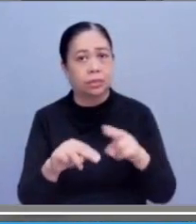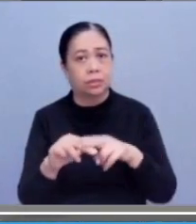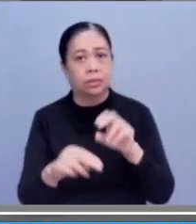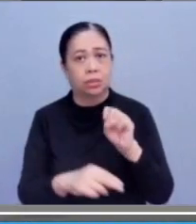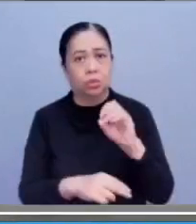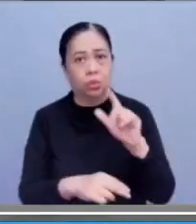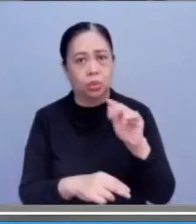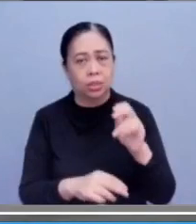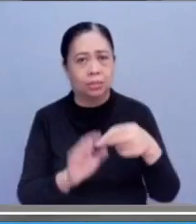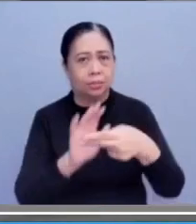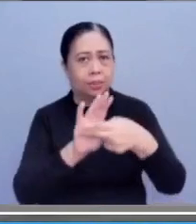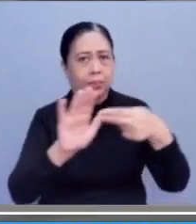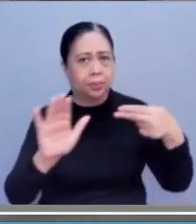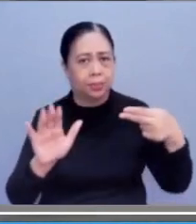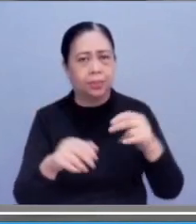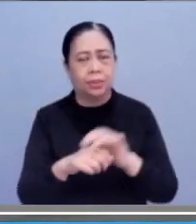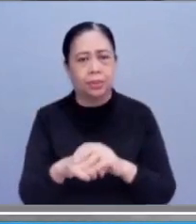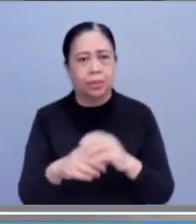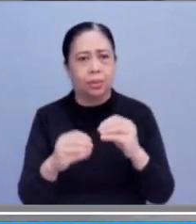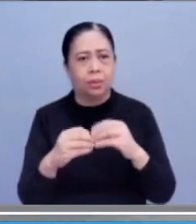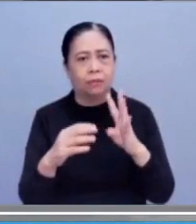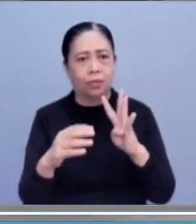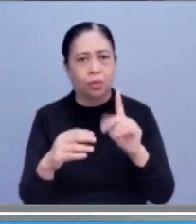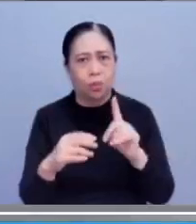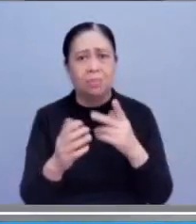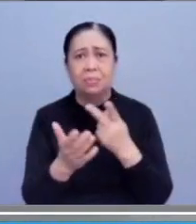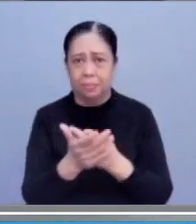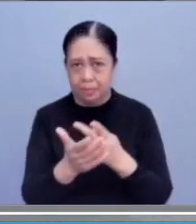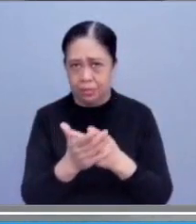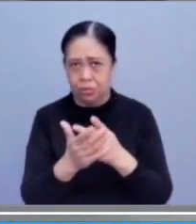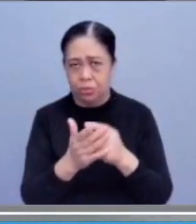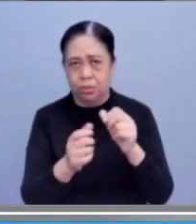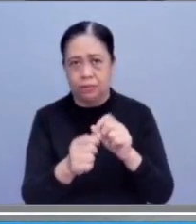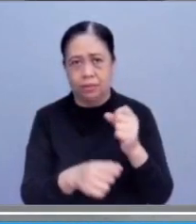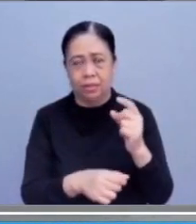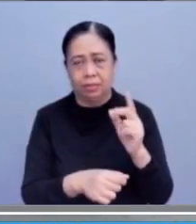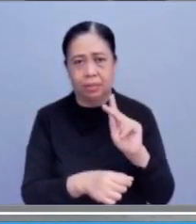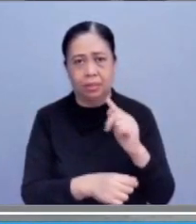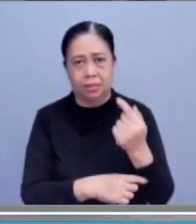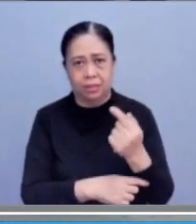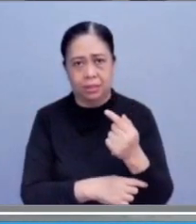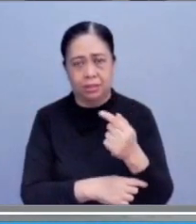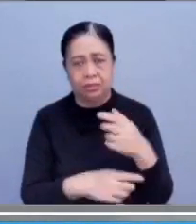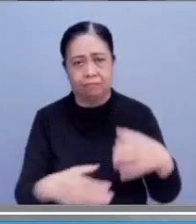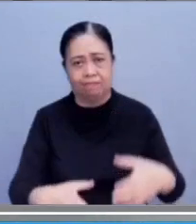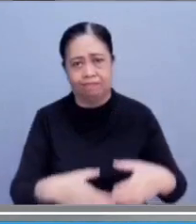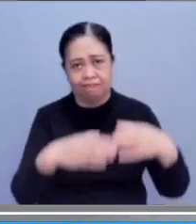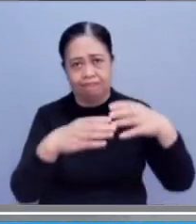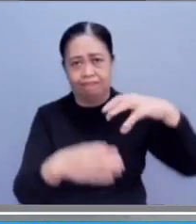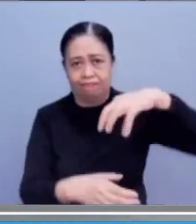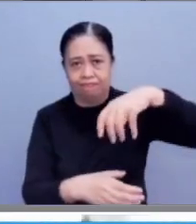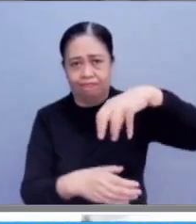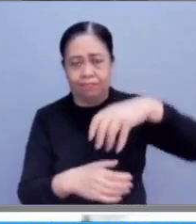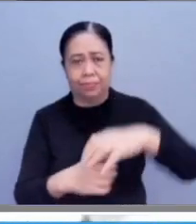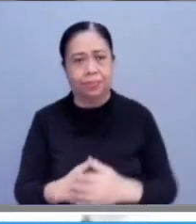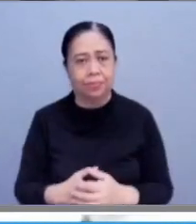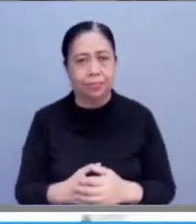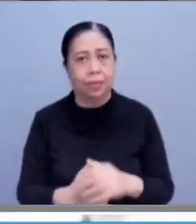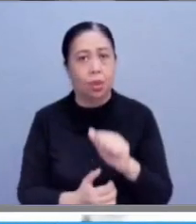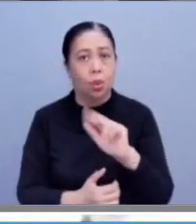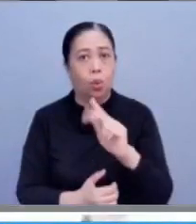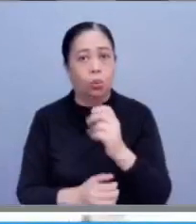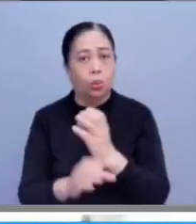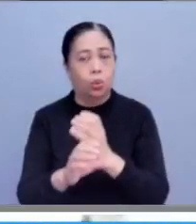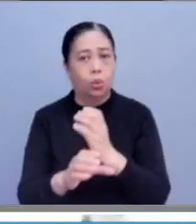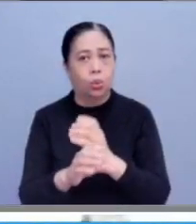katumbas po yan na mahigit Php1 sa kada 11 kg na tangke sa auto LP Php 9